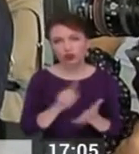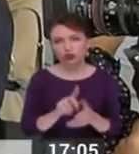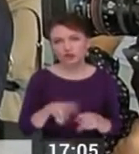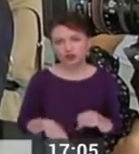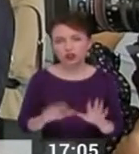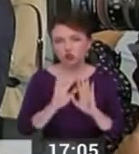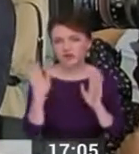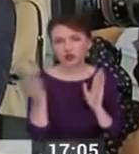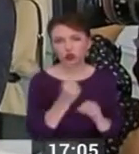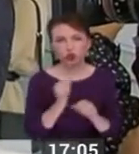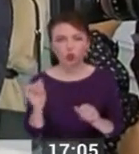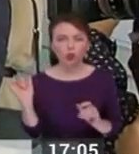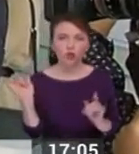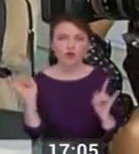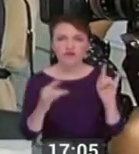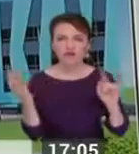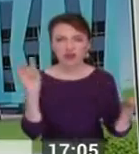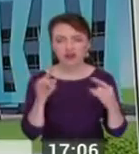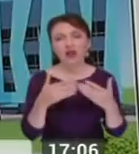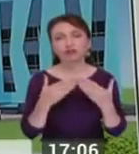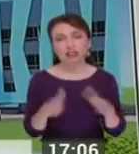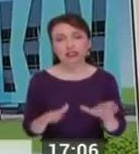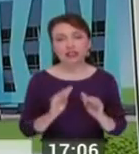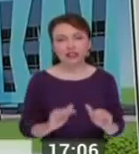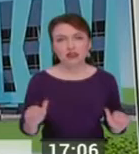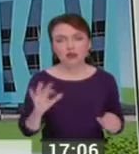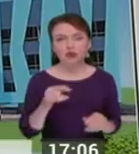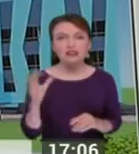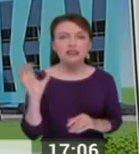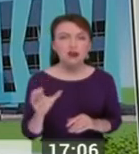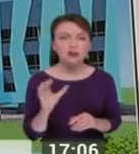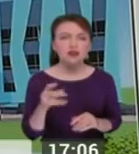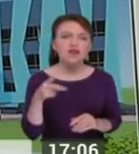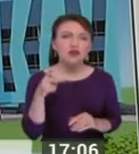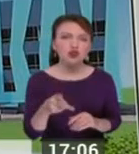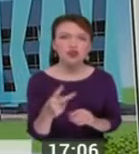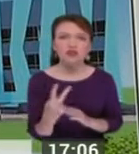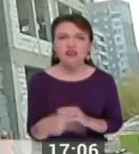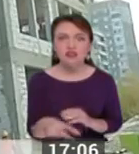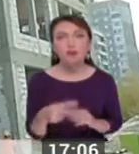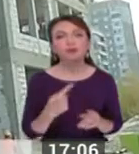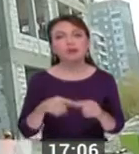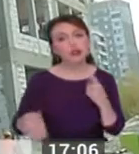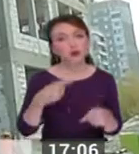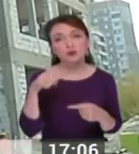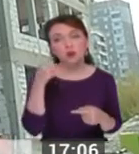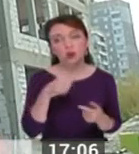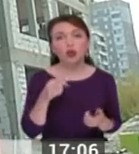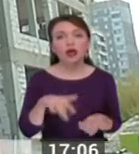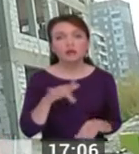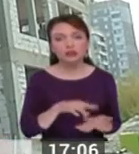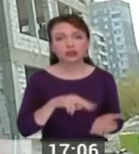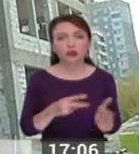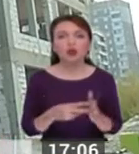роботи і встановити вікна. Відкрити дитсадок мають у серпні 2020-го. Також наступного року у місті запланували відкрити